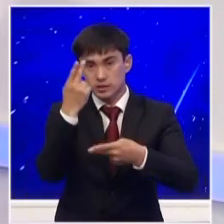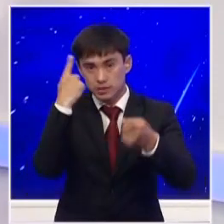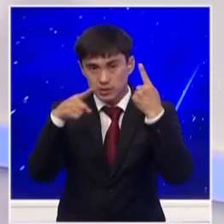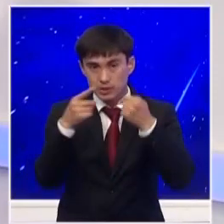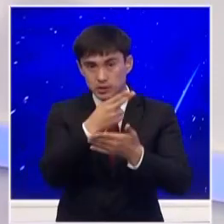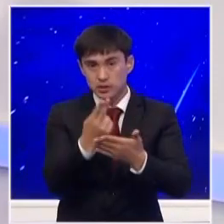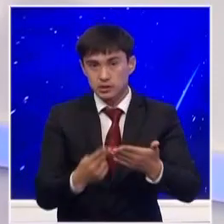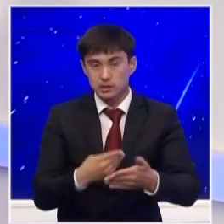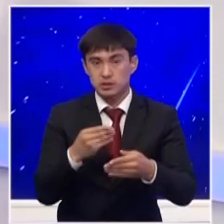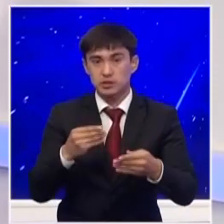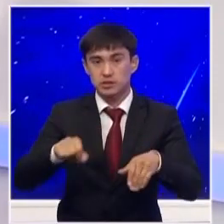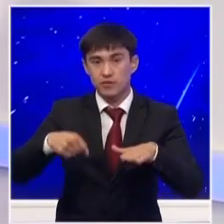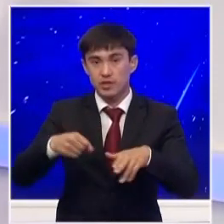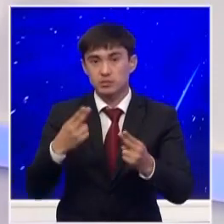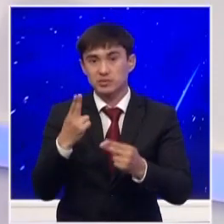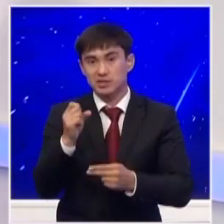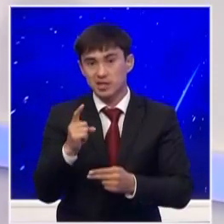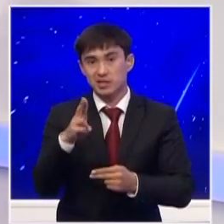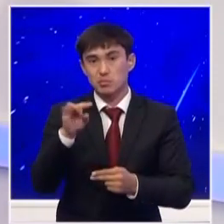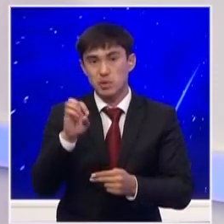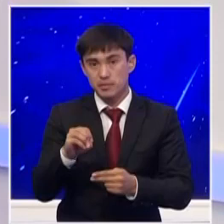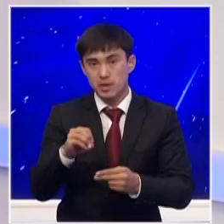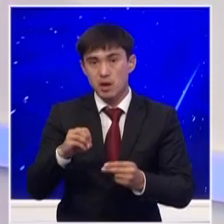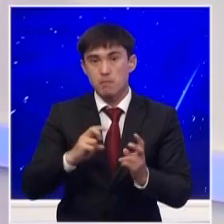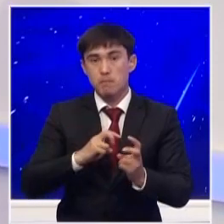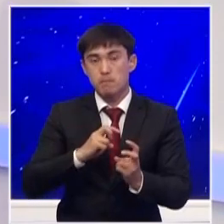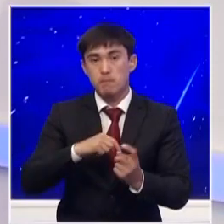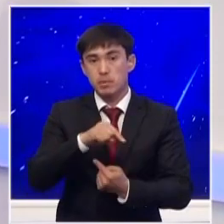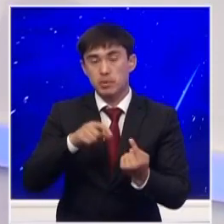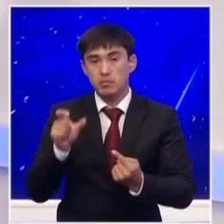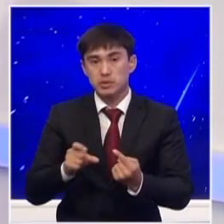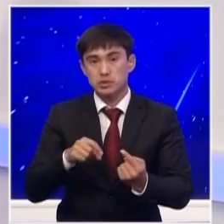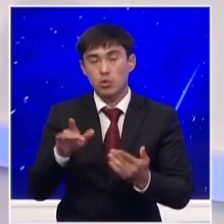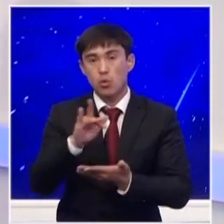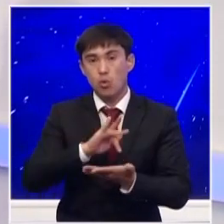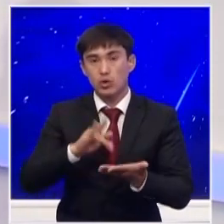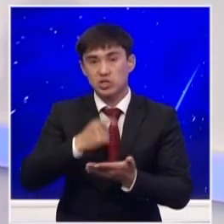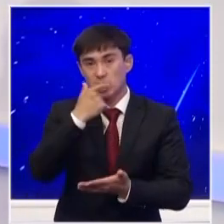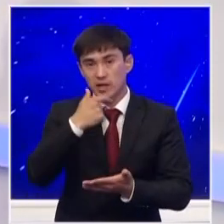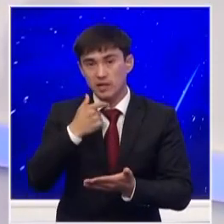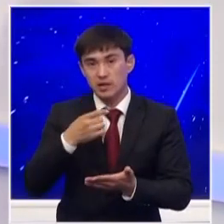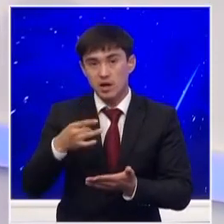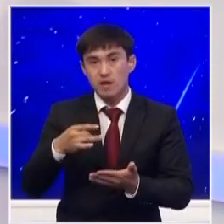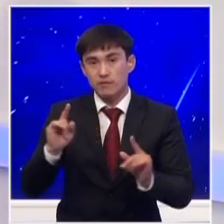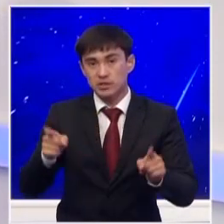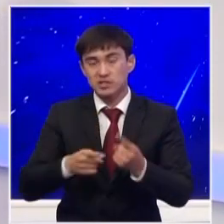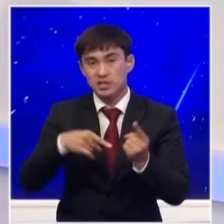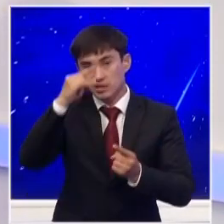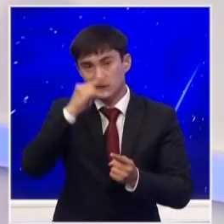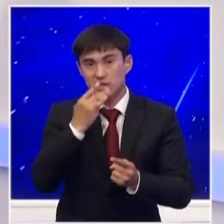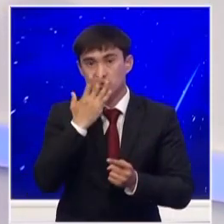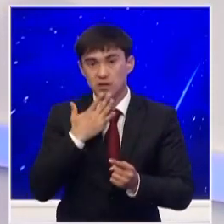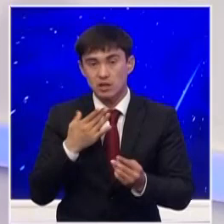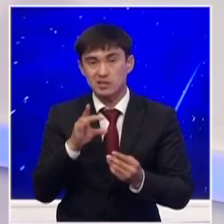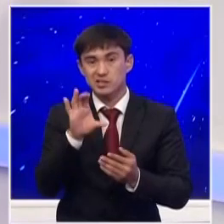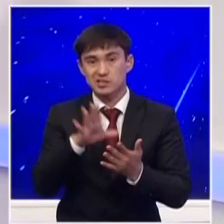в этностиле создают в швейном цехе «Дмия». Предпринимательница из города Жаркент Панфиловского района не только возрождает казахский национальный стиль, но